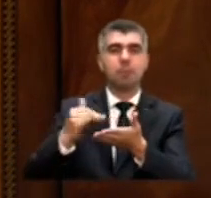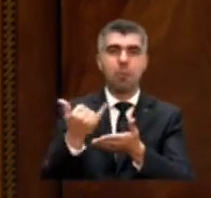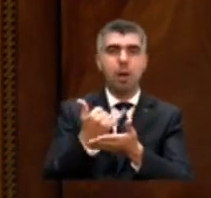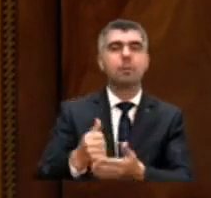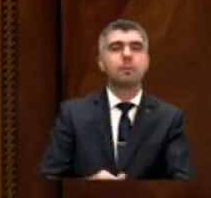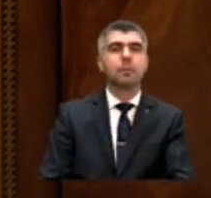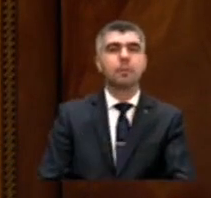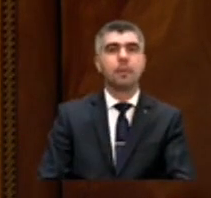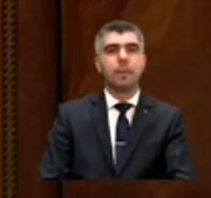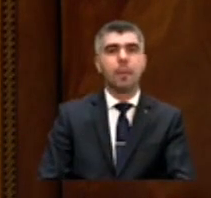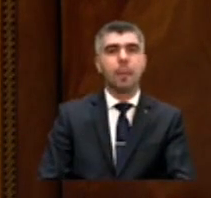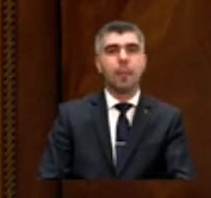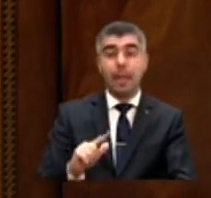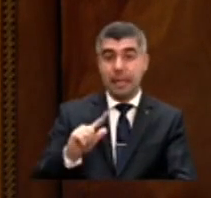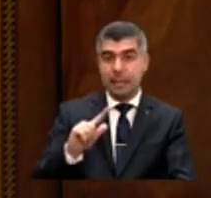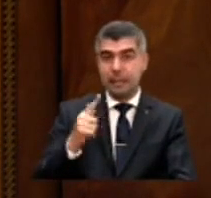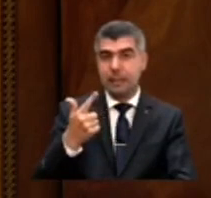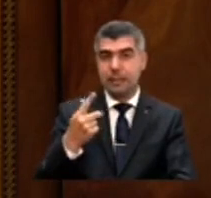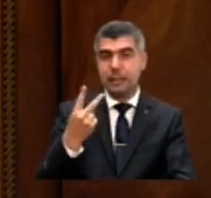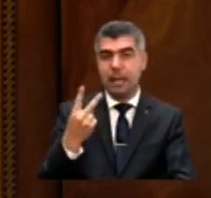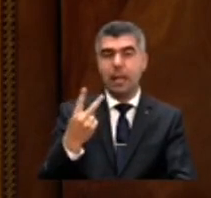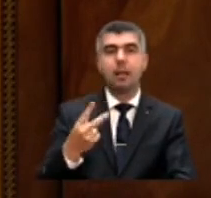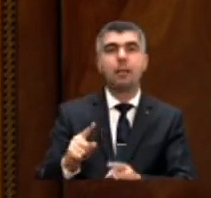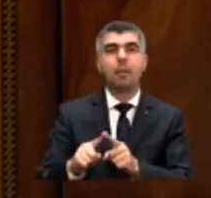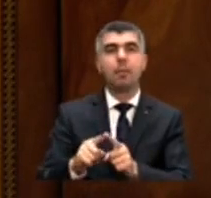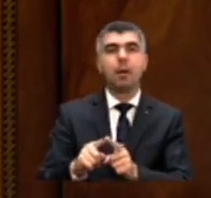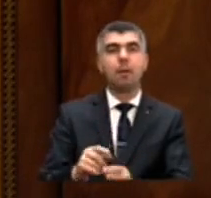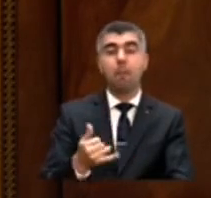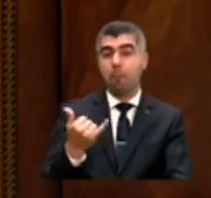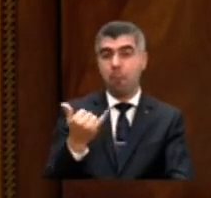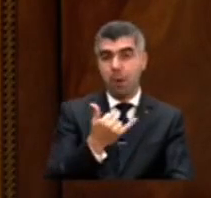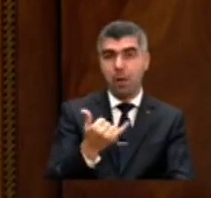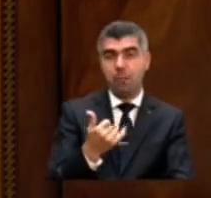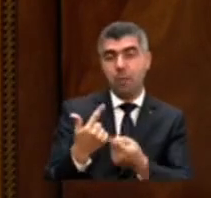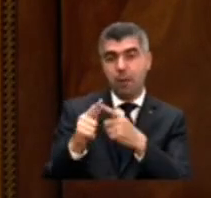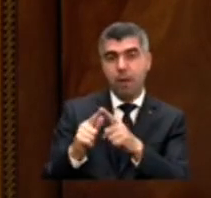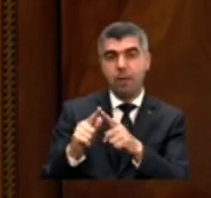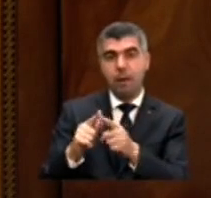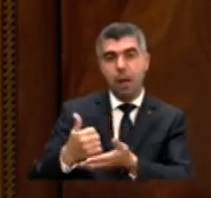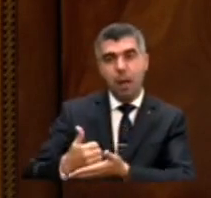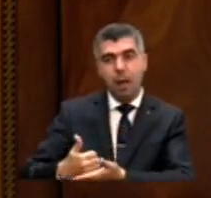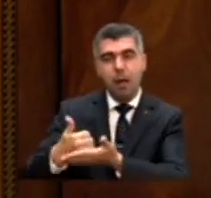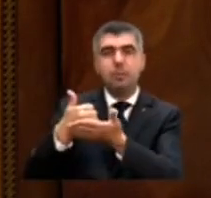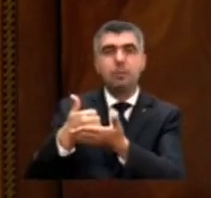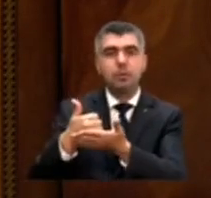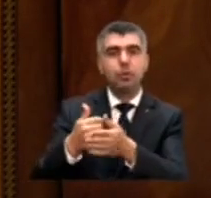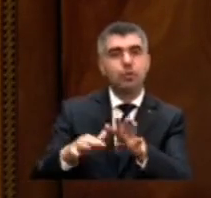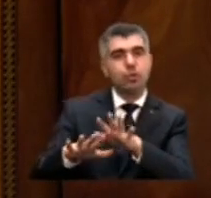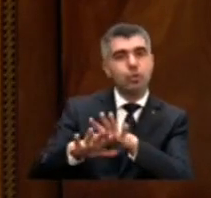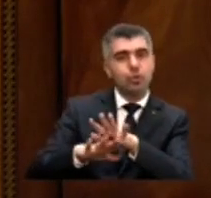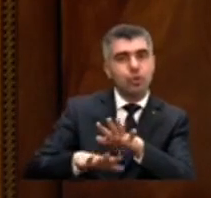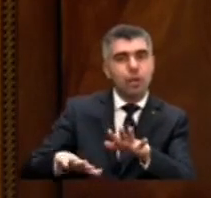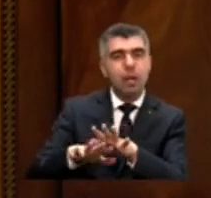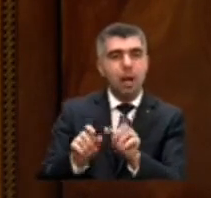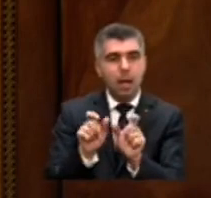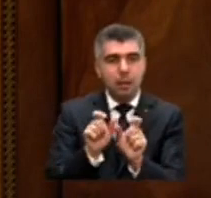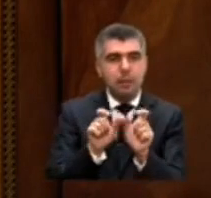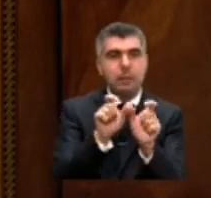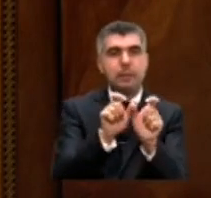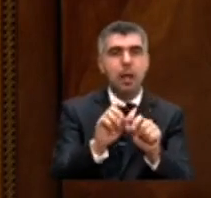فيما تتعلق الركيزة الثانية بإحداث نظام حقيقي للمساعدة الاجتماعية يستهدف الأسر الأكثر